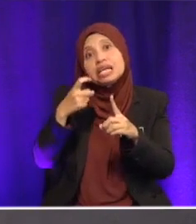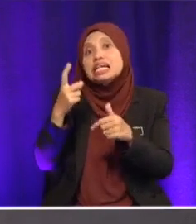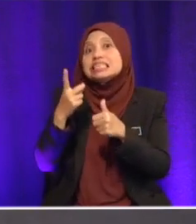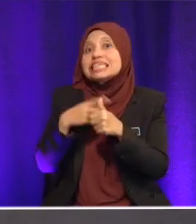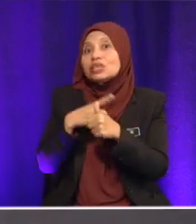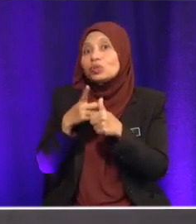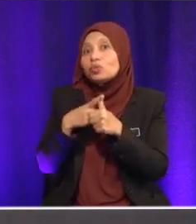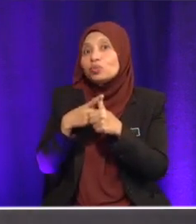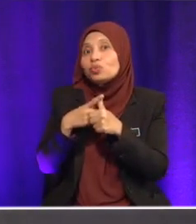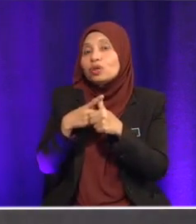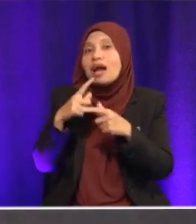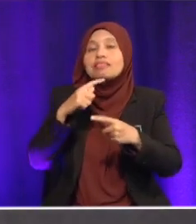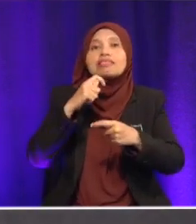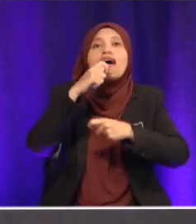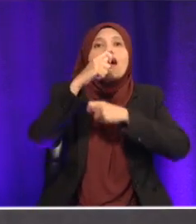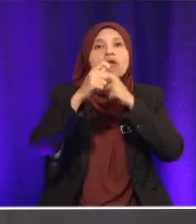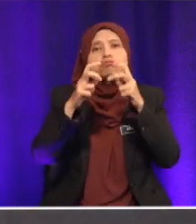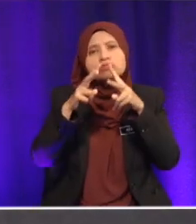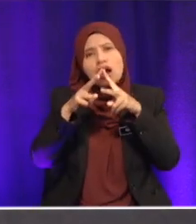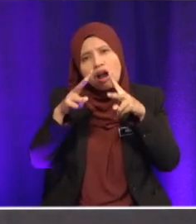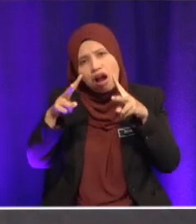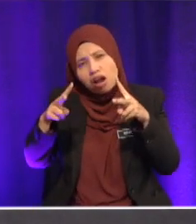pada tahap sangat terlihat